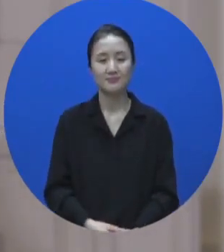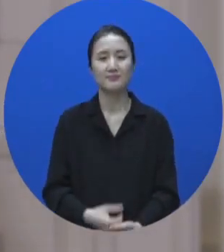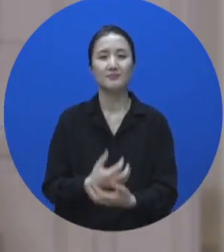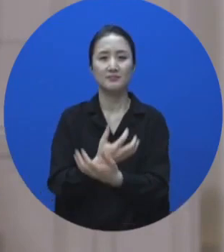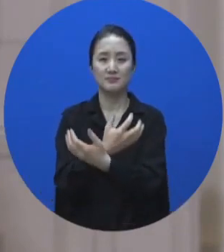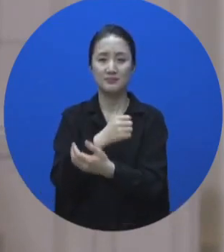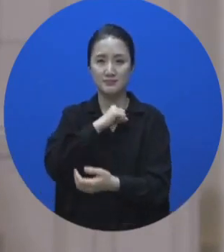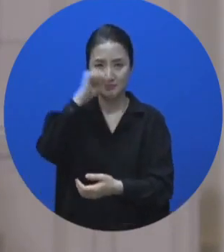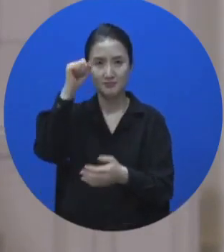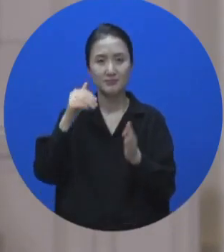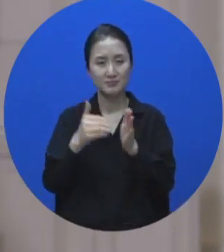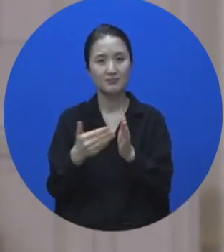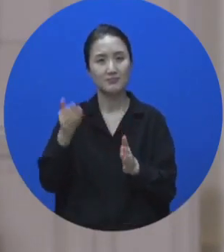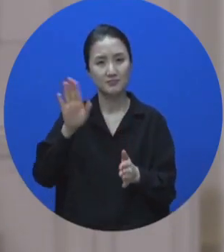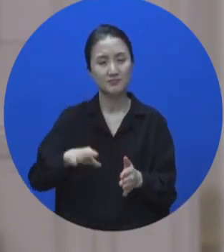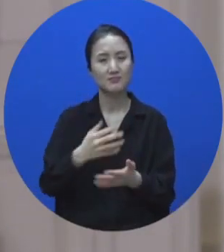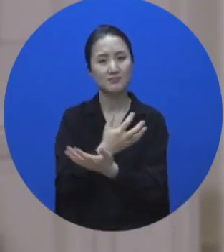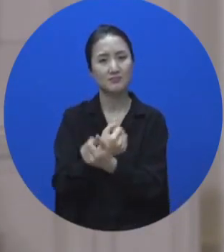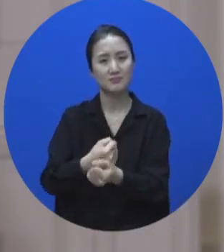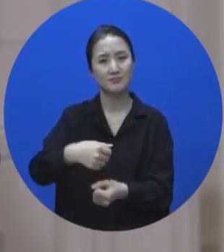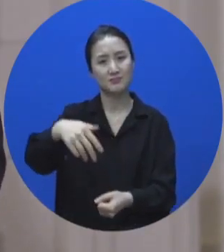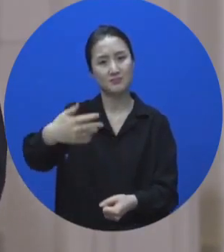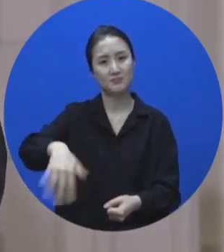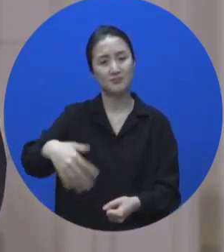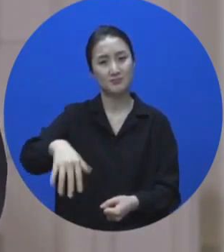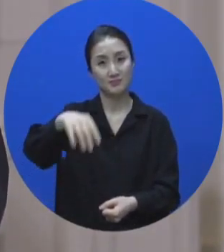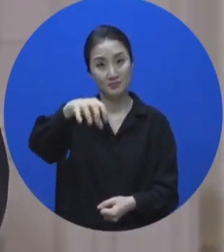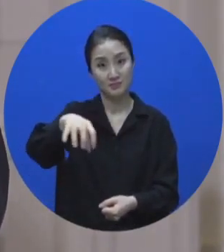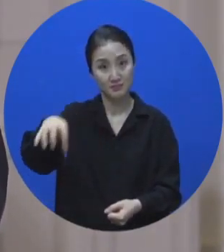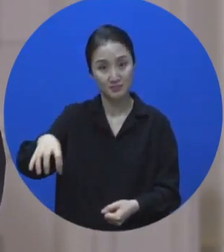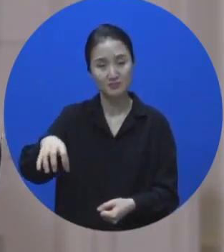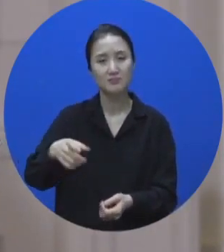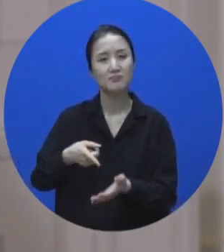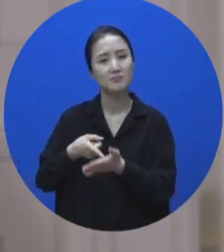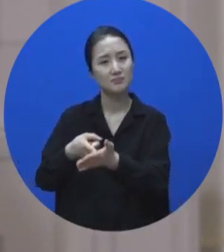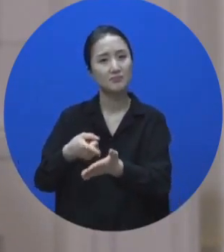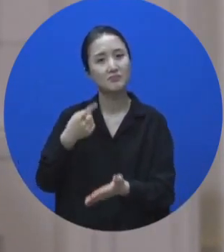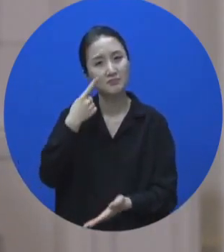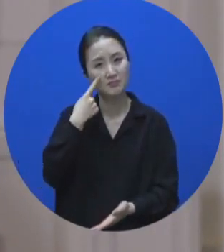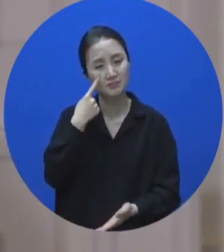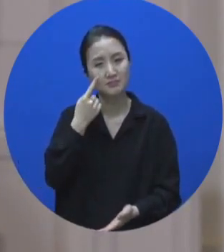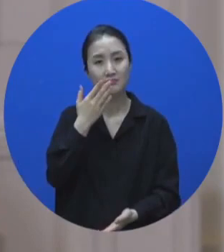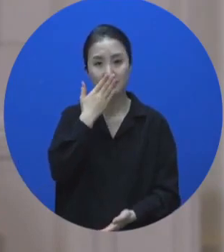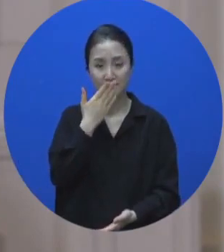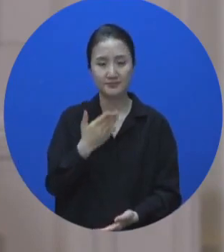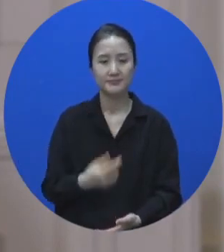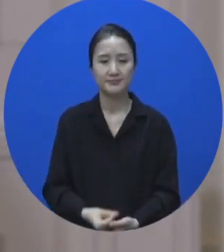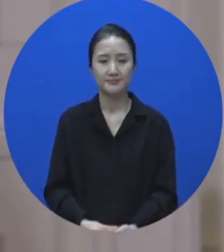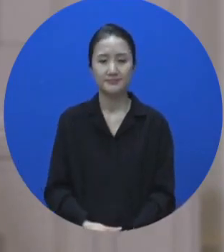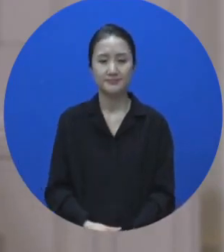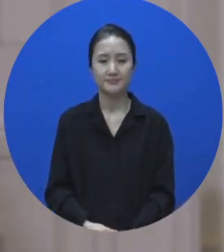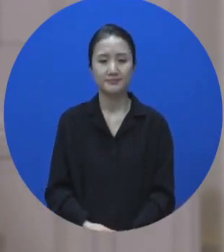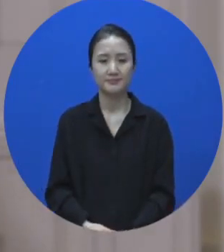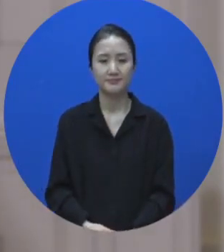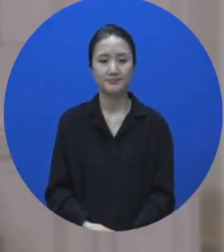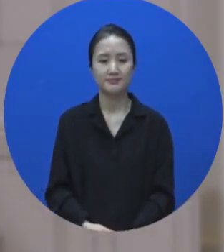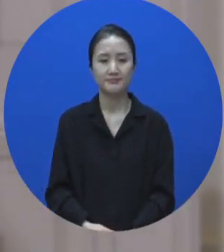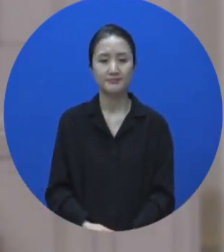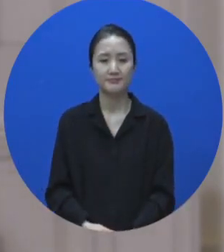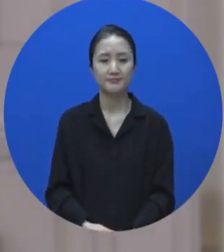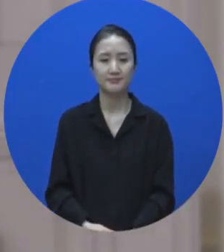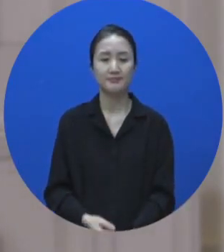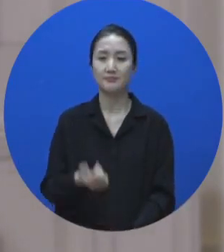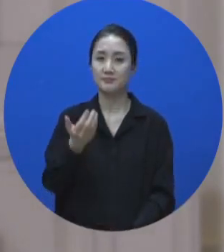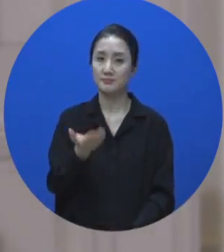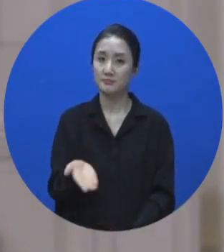당첨이 되고 계약하지 않는 잔여세대 그거에 대한 도전입니다 그런데 그것들에